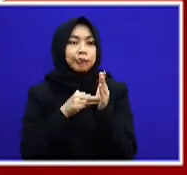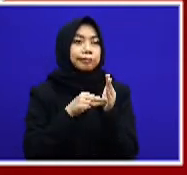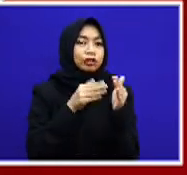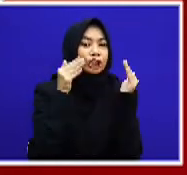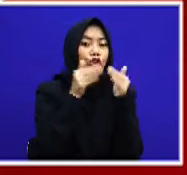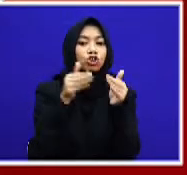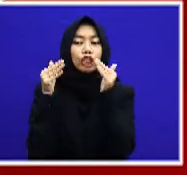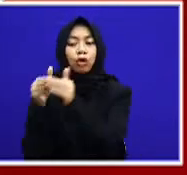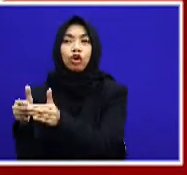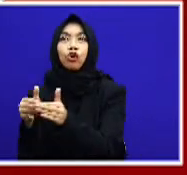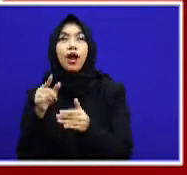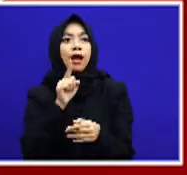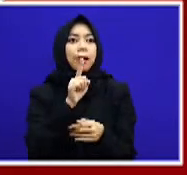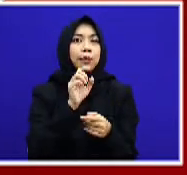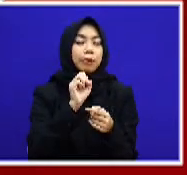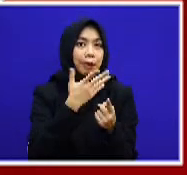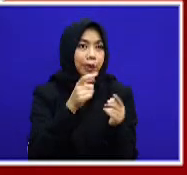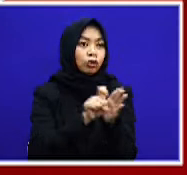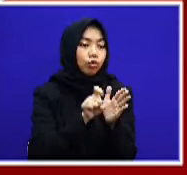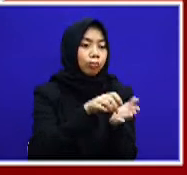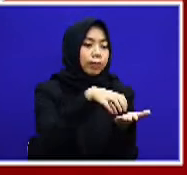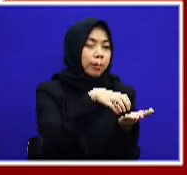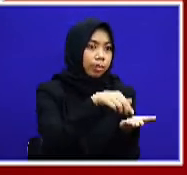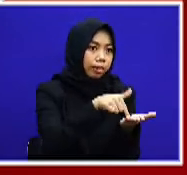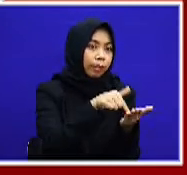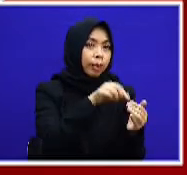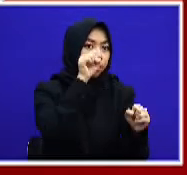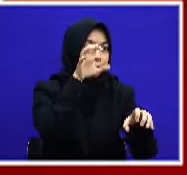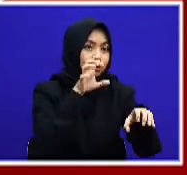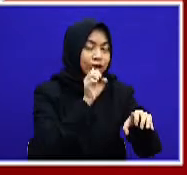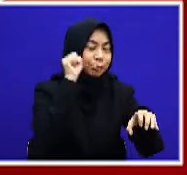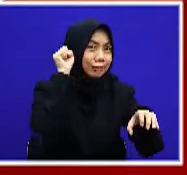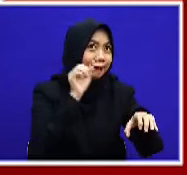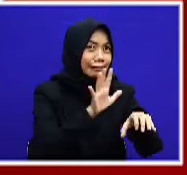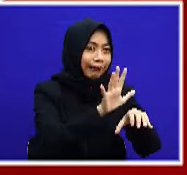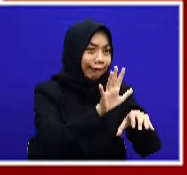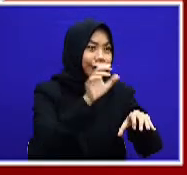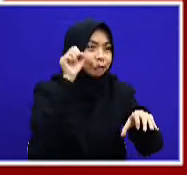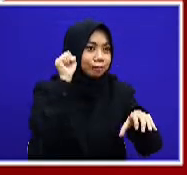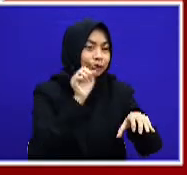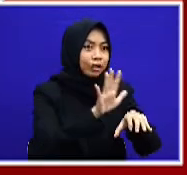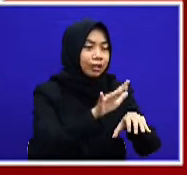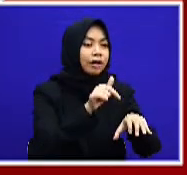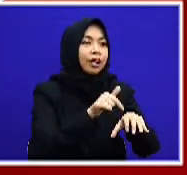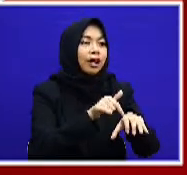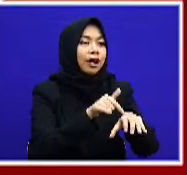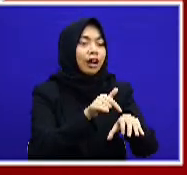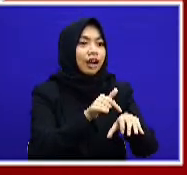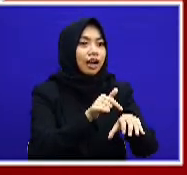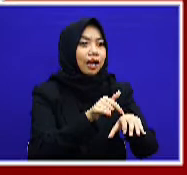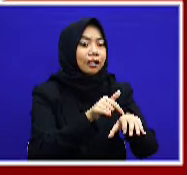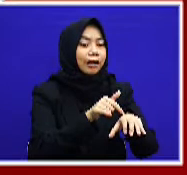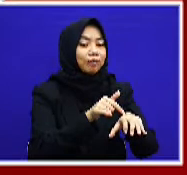klaster pesantren tadi. Jadi kita tuh melakukan namanya penyuluhan untuk para